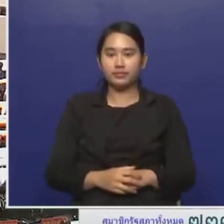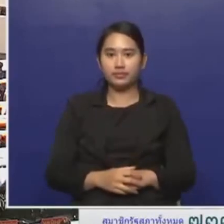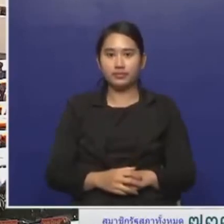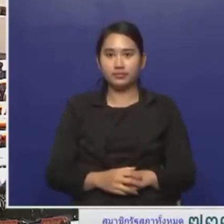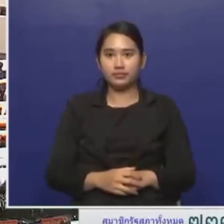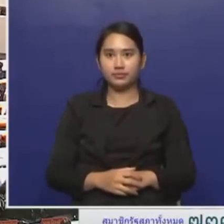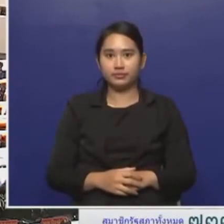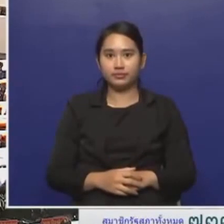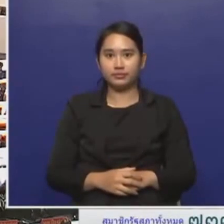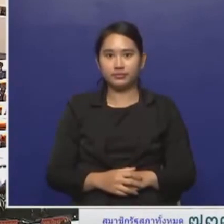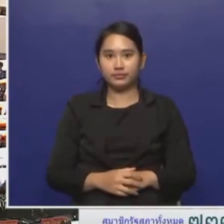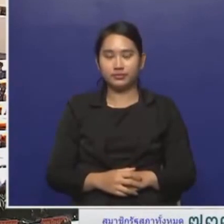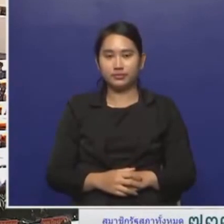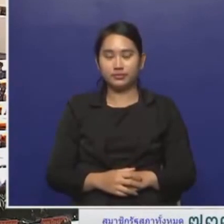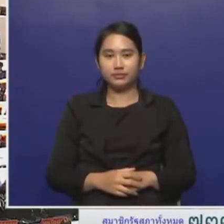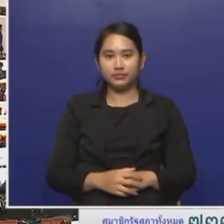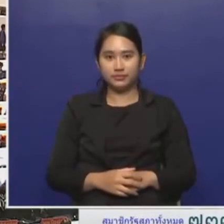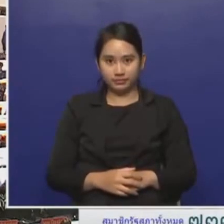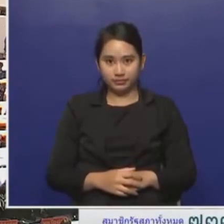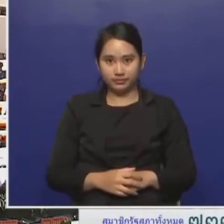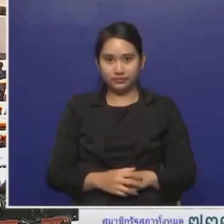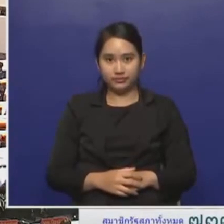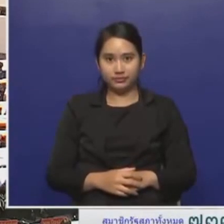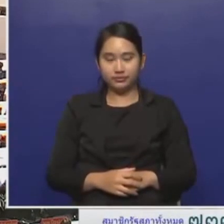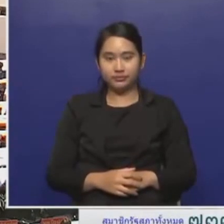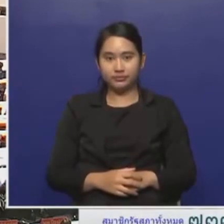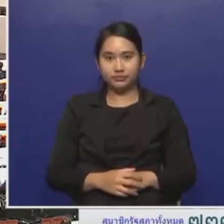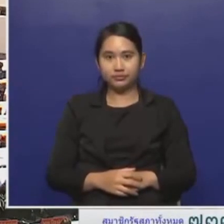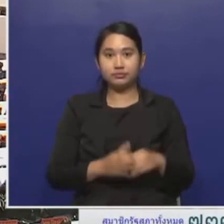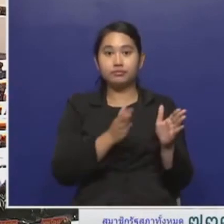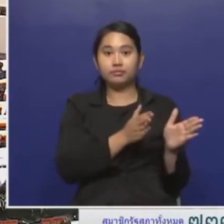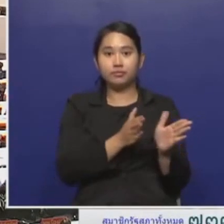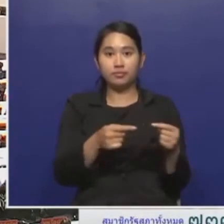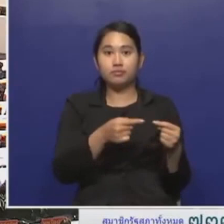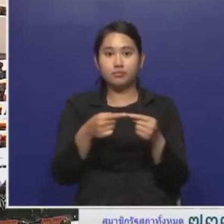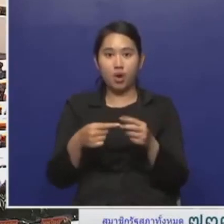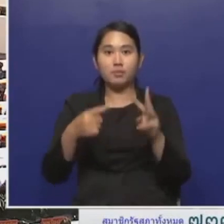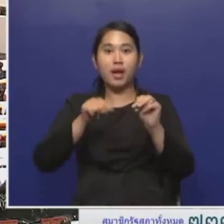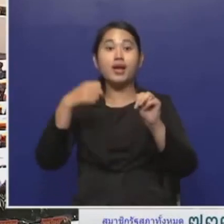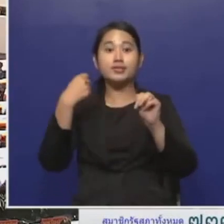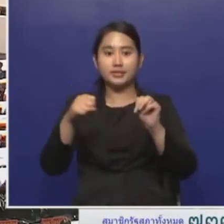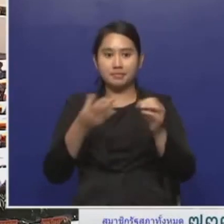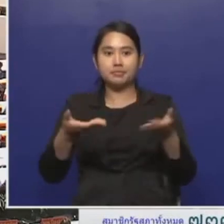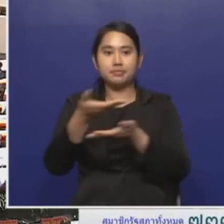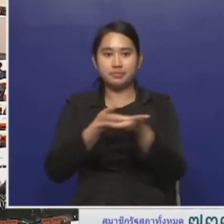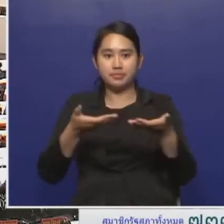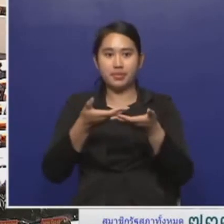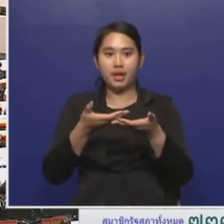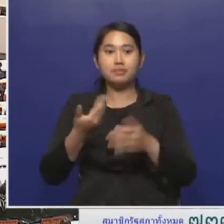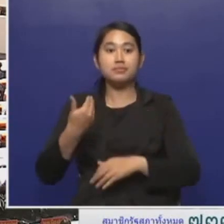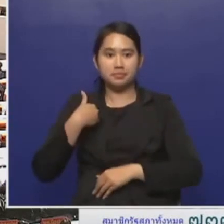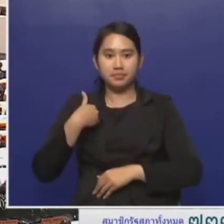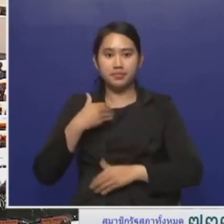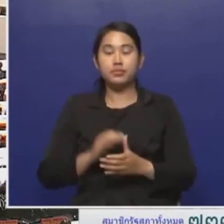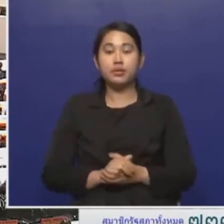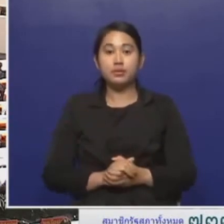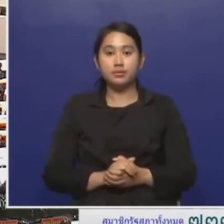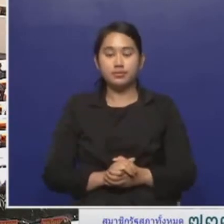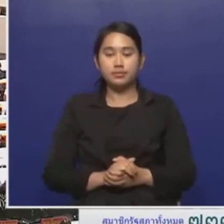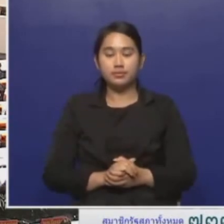ือกรณีนี้ได้เขาไปสู่มากตาสบแล้วนะครับดักด้านเนี่ย